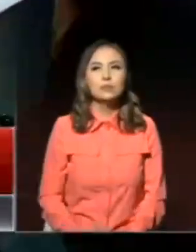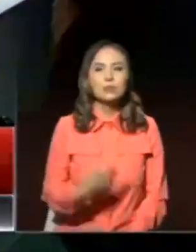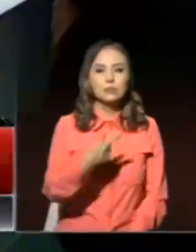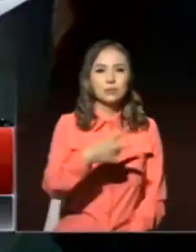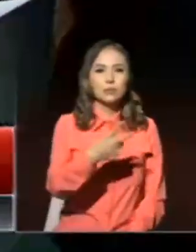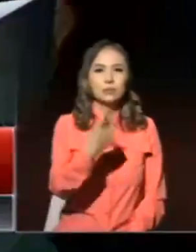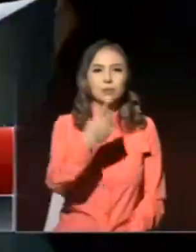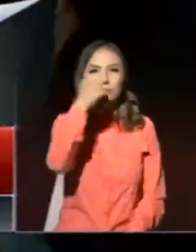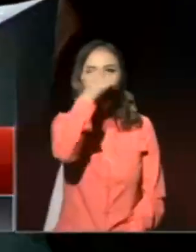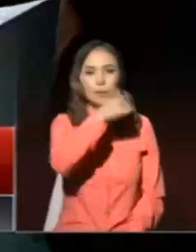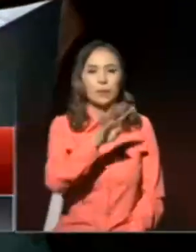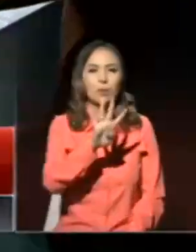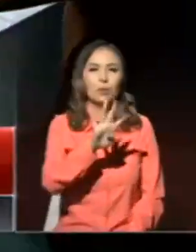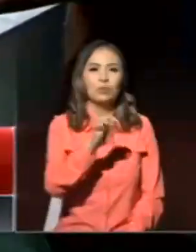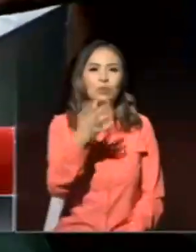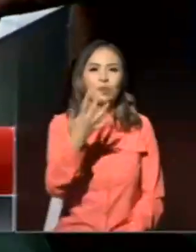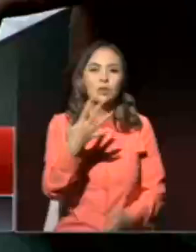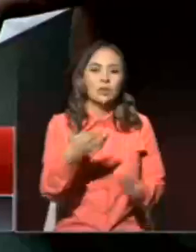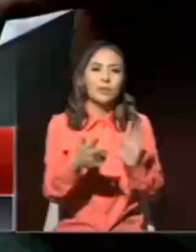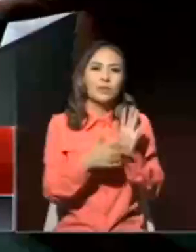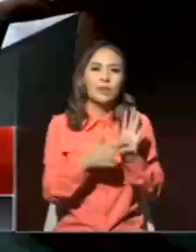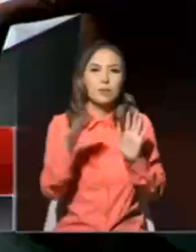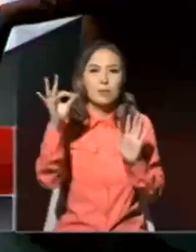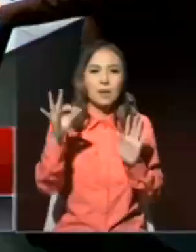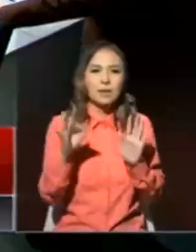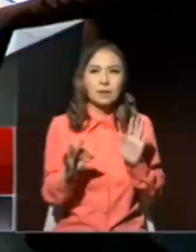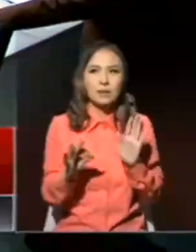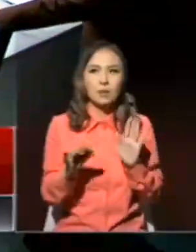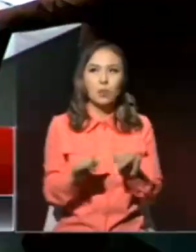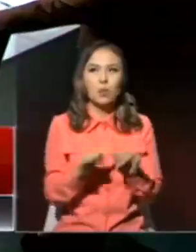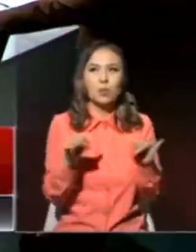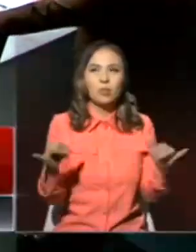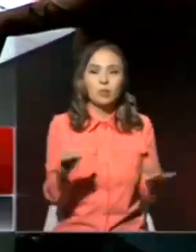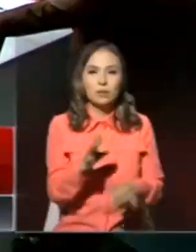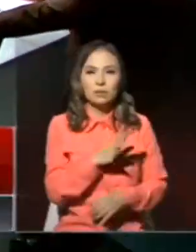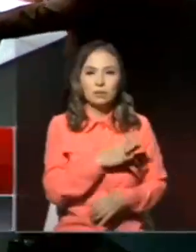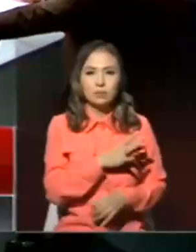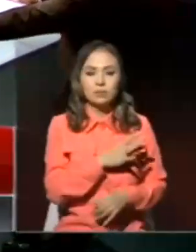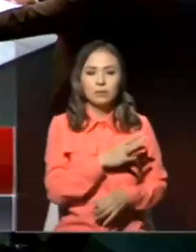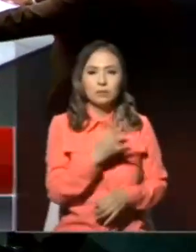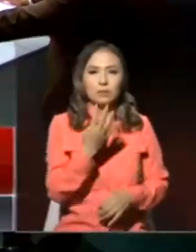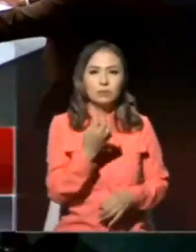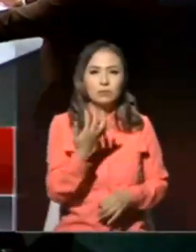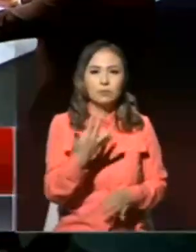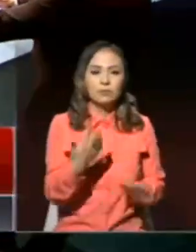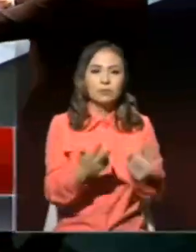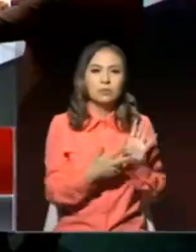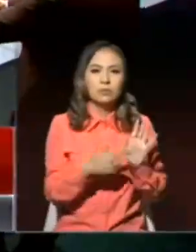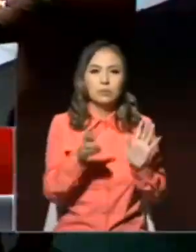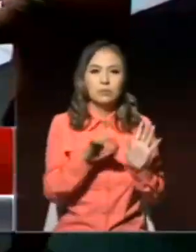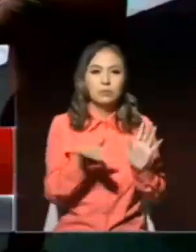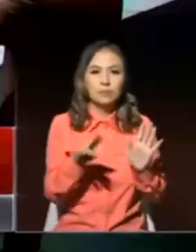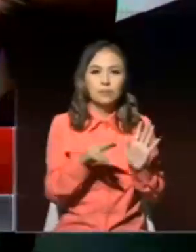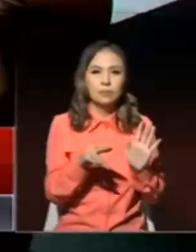жылы 458%-ға көбейген екен. 458 миллиард